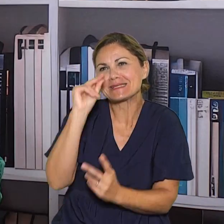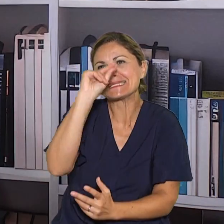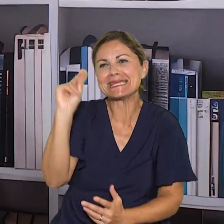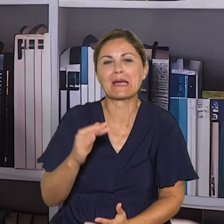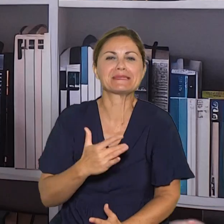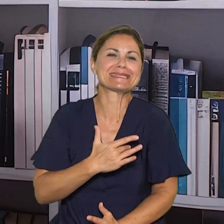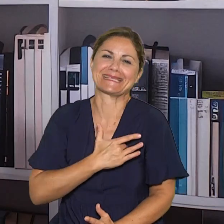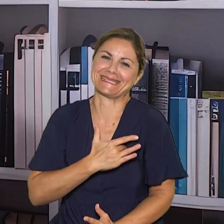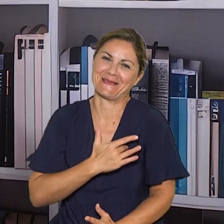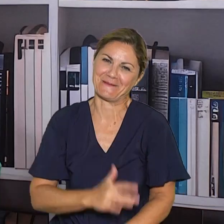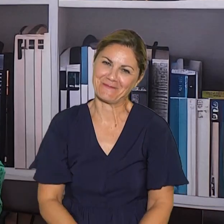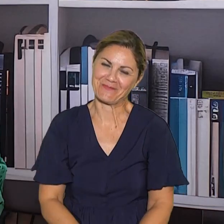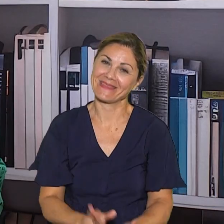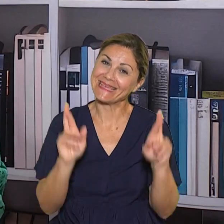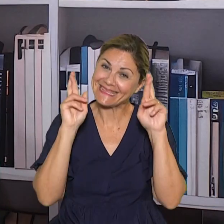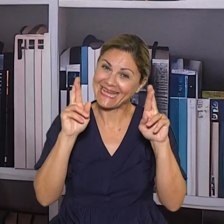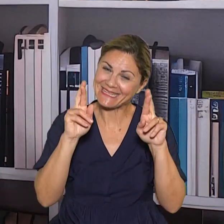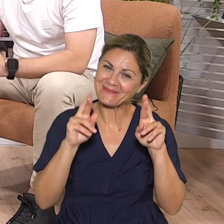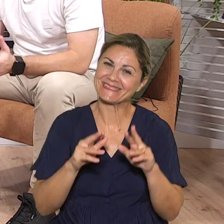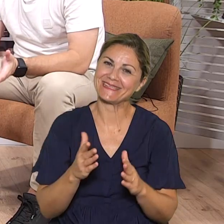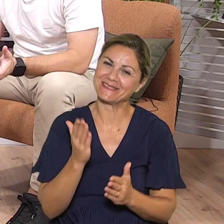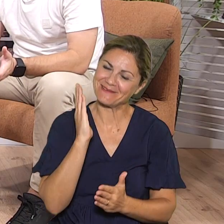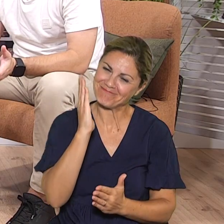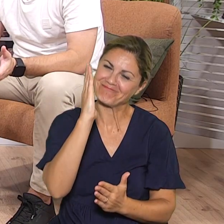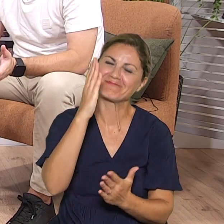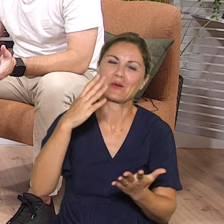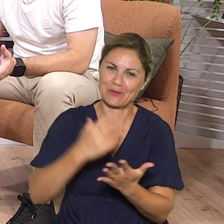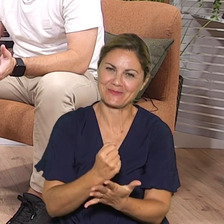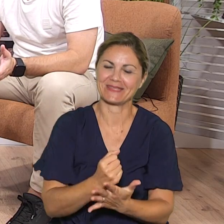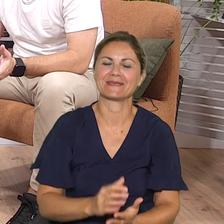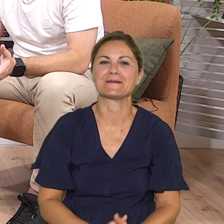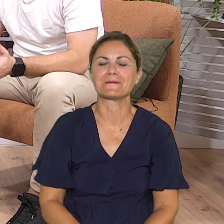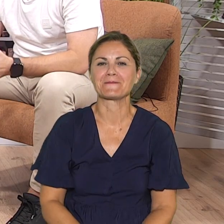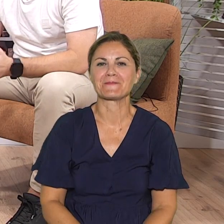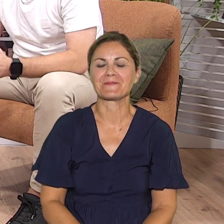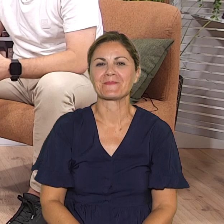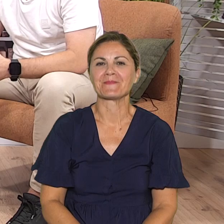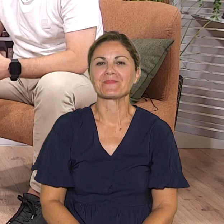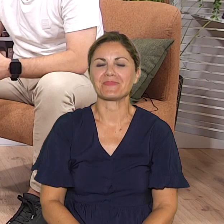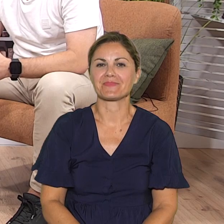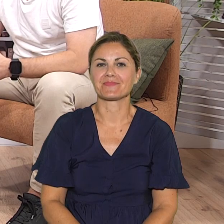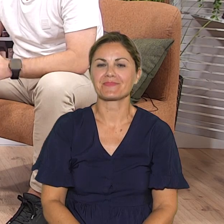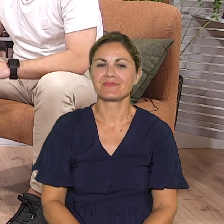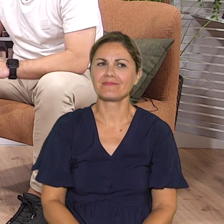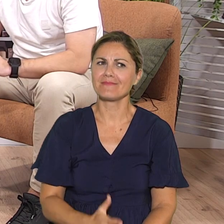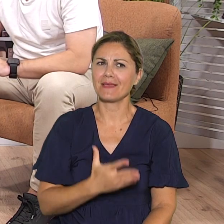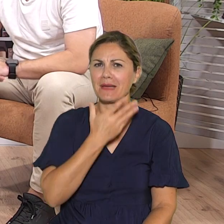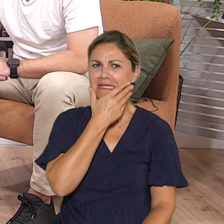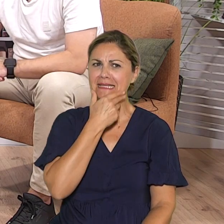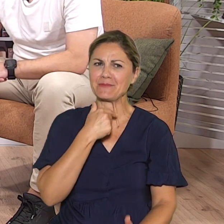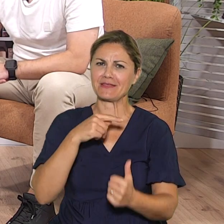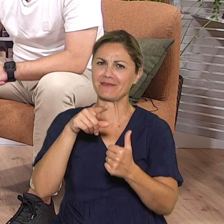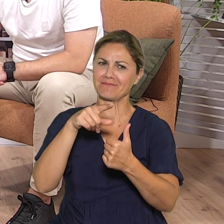slikam. Vjerujemo i nadamo se i mi. Međutim, da ste se odabrali nekako tim